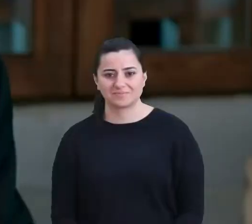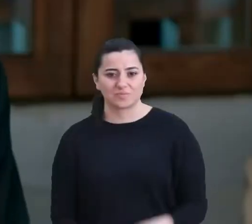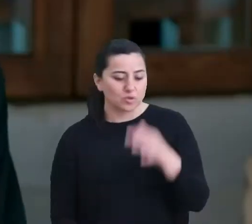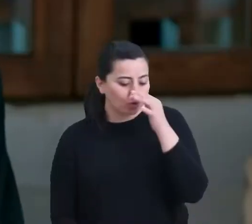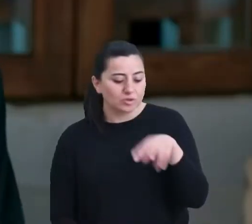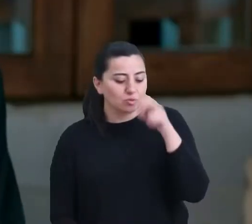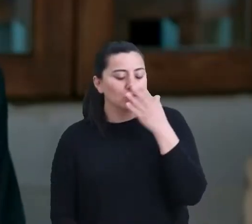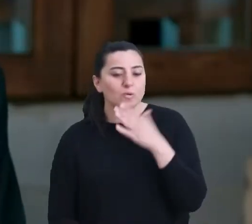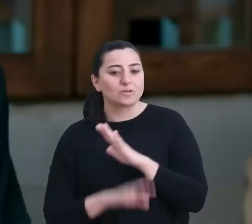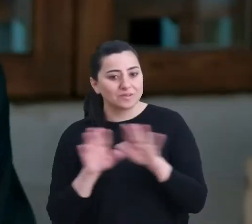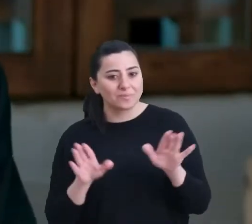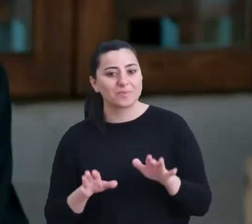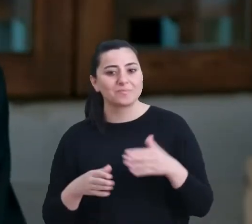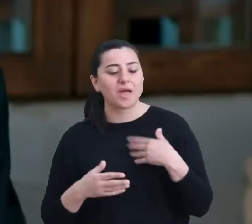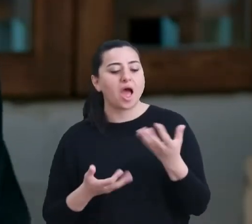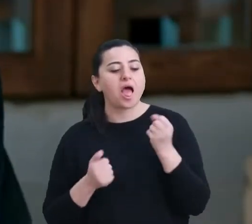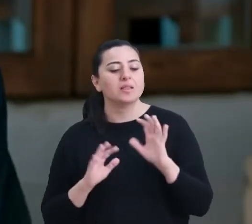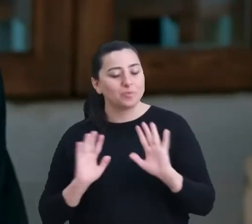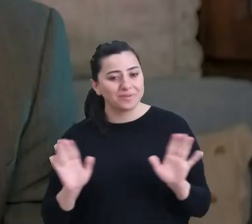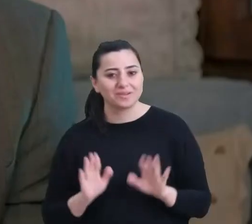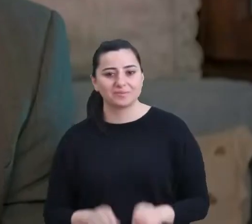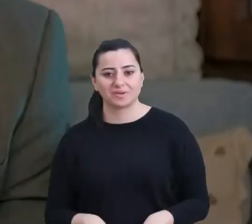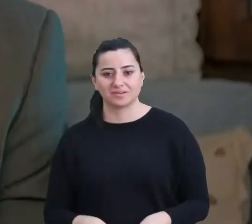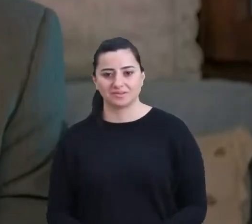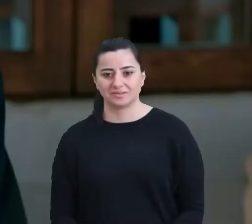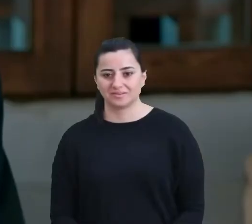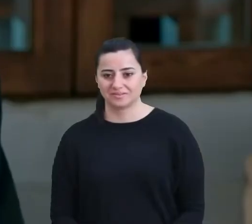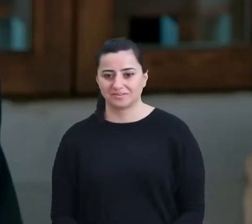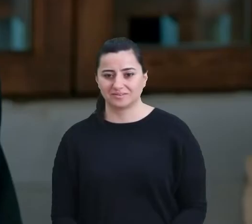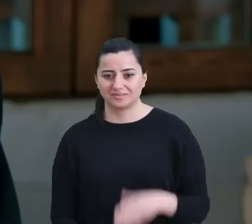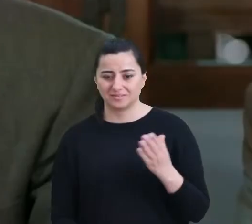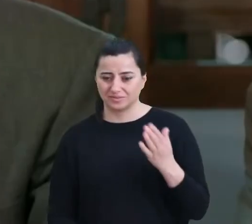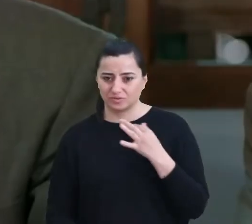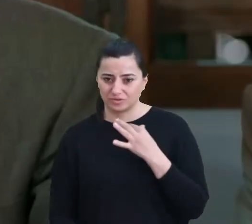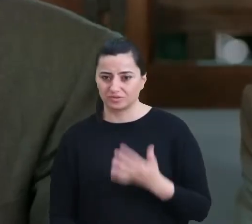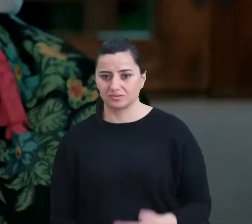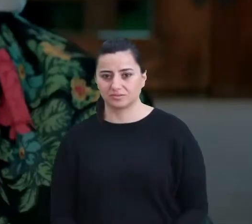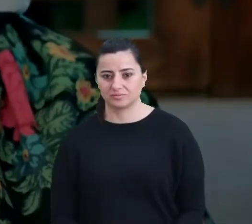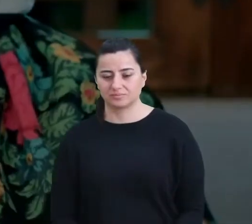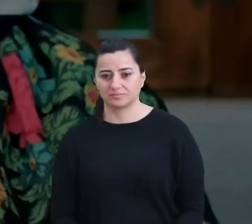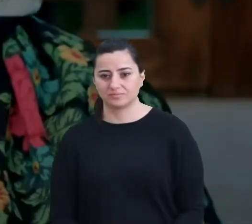Kokusu bana gelmiyor ayaklarım, bunu soruyorsan. Ben almıyorum kokuyu, yeter gari. Ne yapıyor diyecek bunlar herkes.